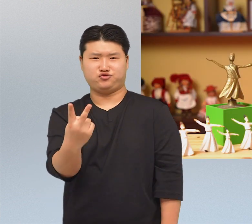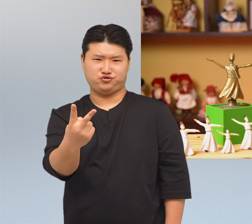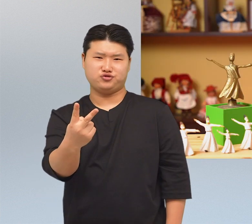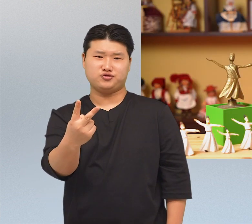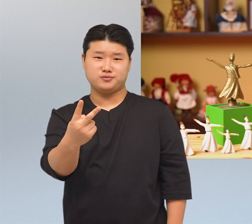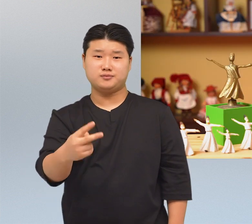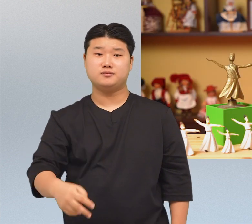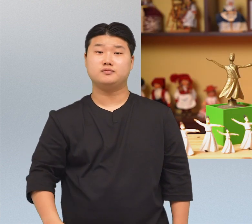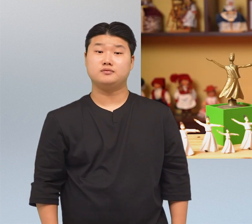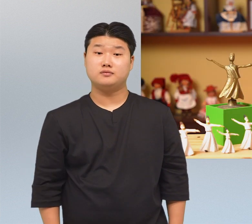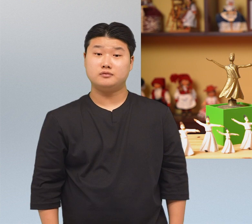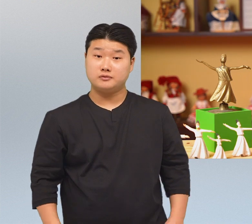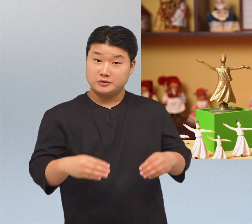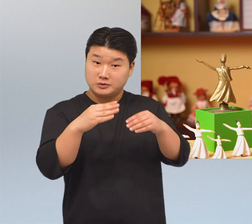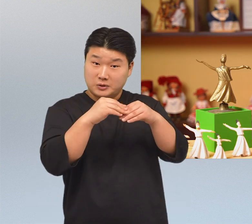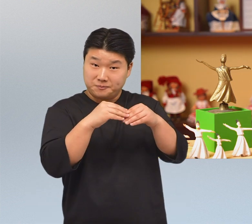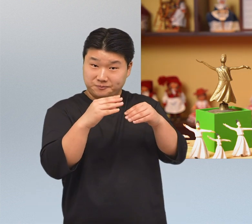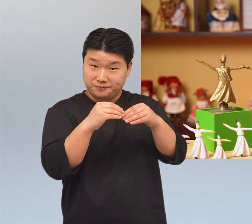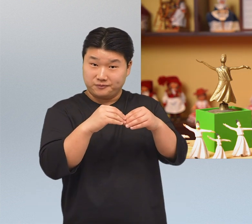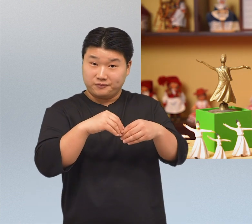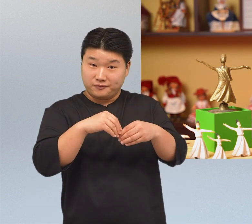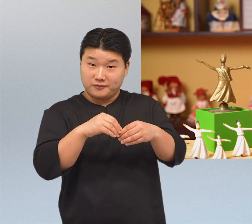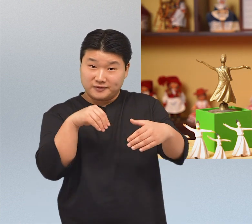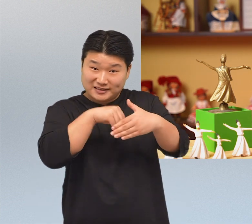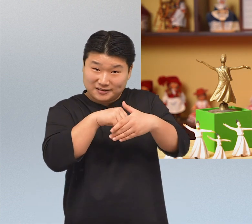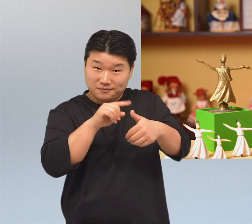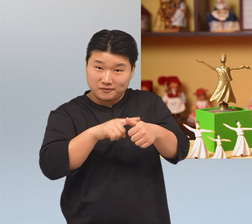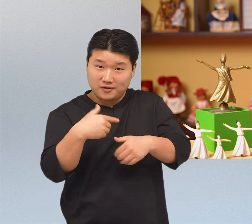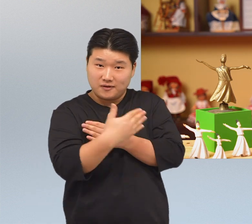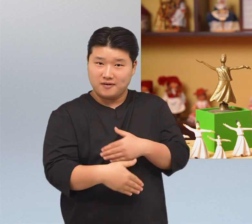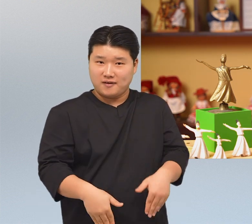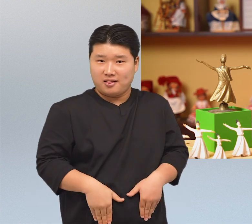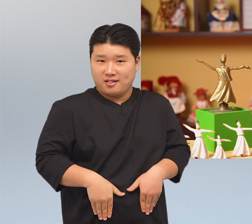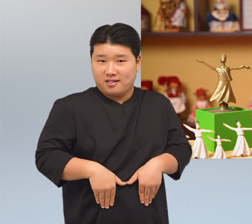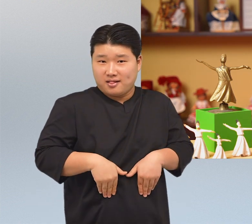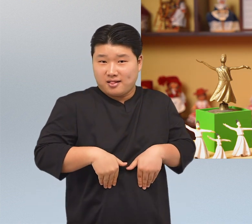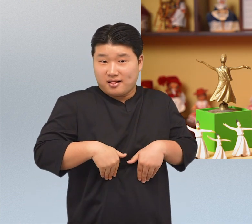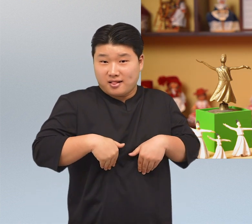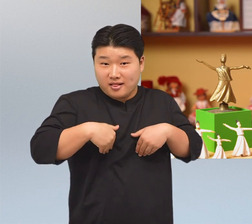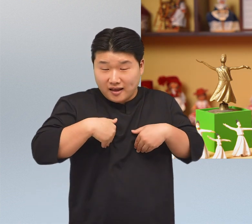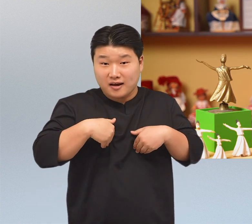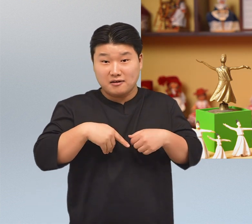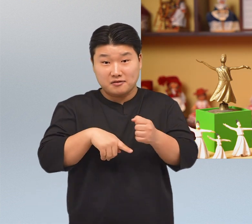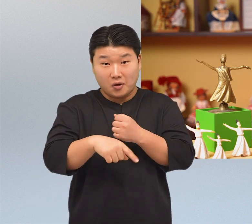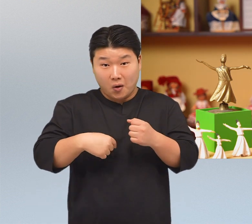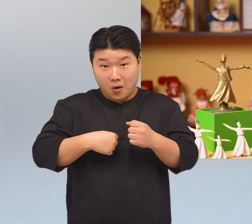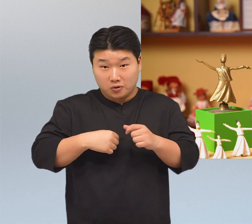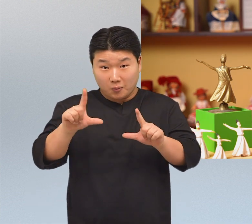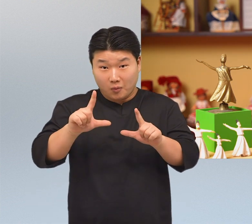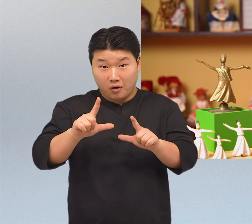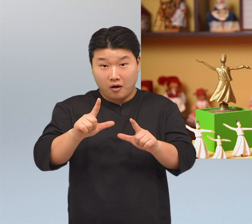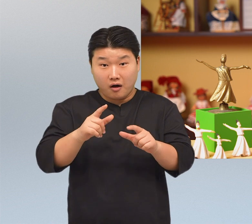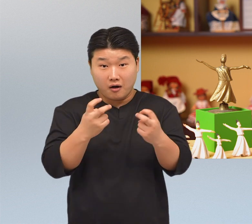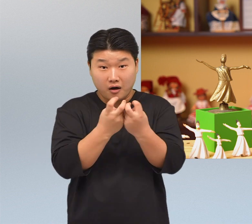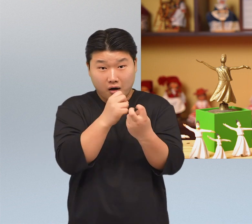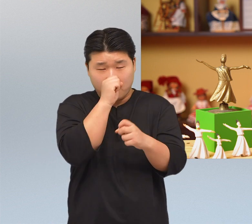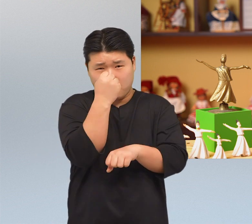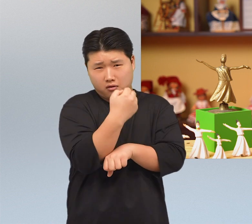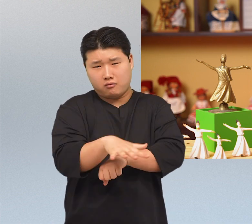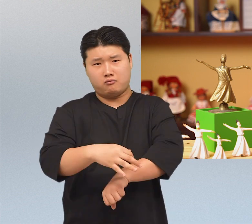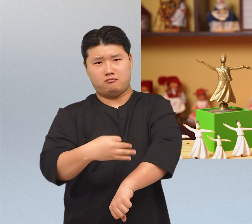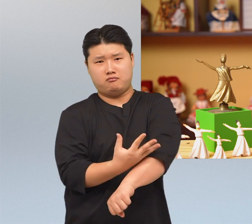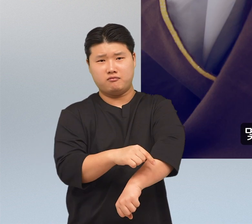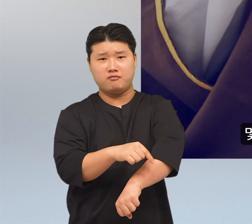겹천 카프탄도 있고 솜을 넣어 보온성을 살리기도 하는 등 다양한 응용이 가능한